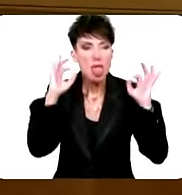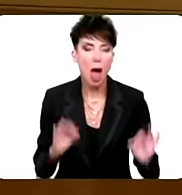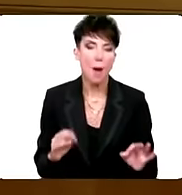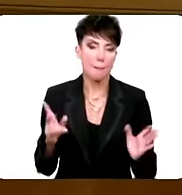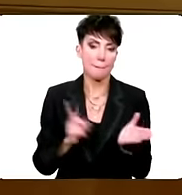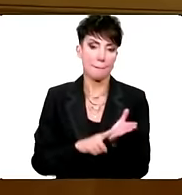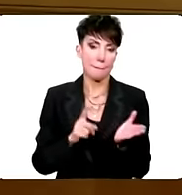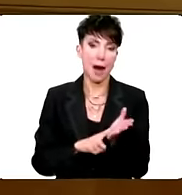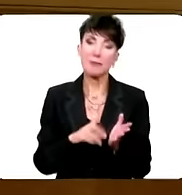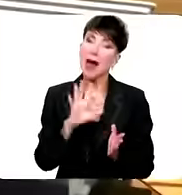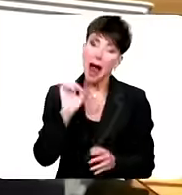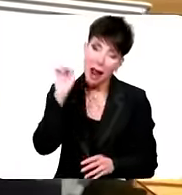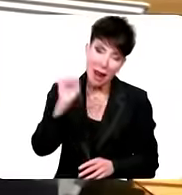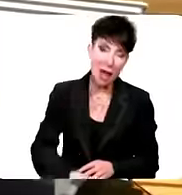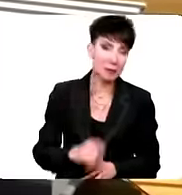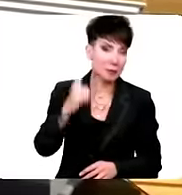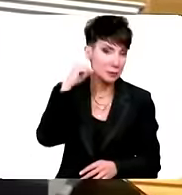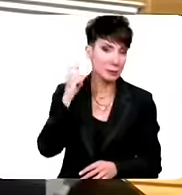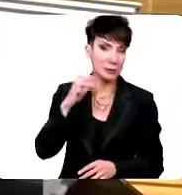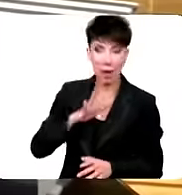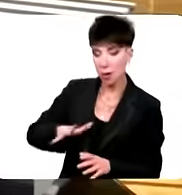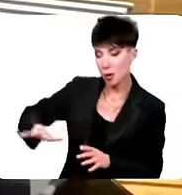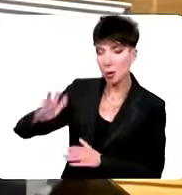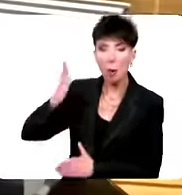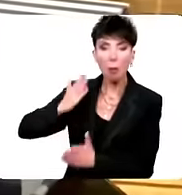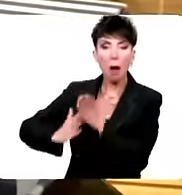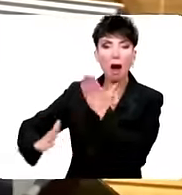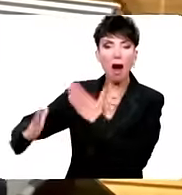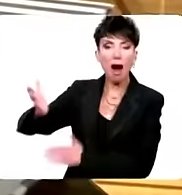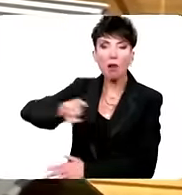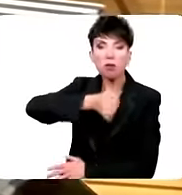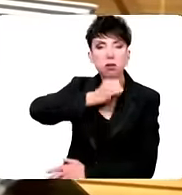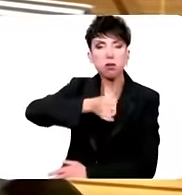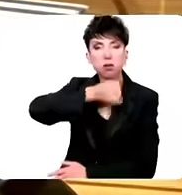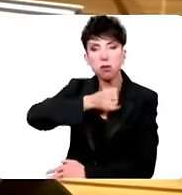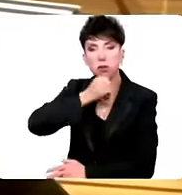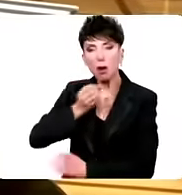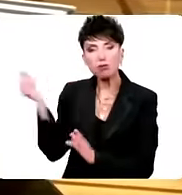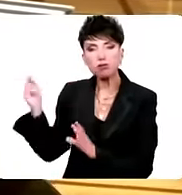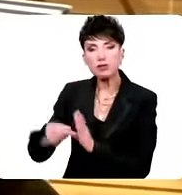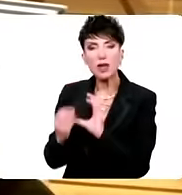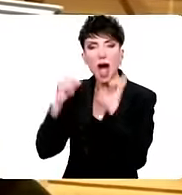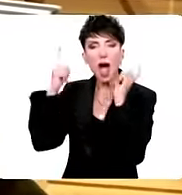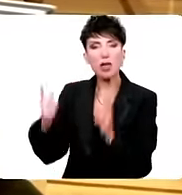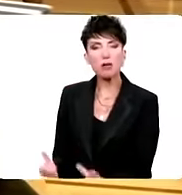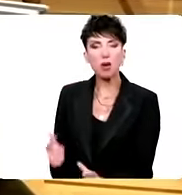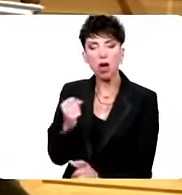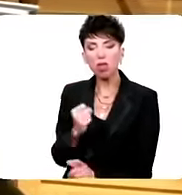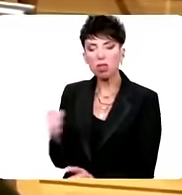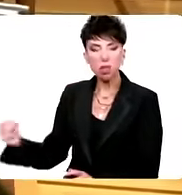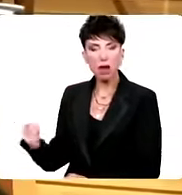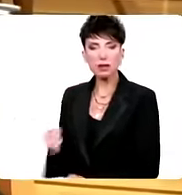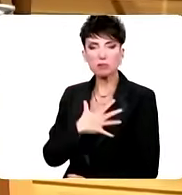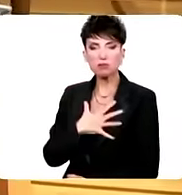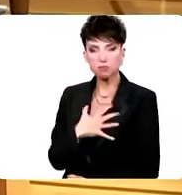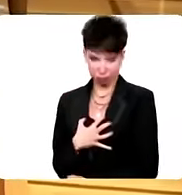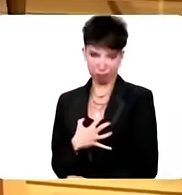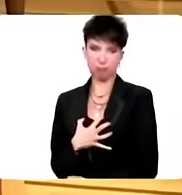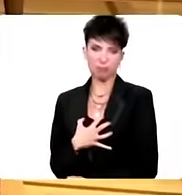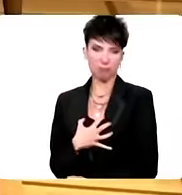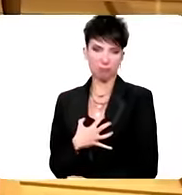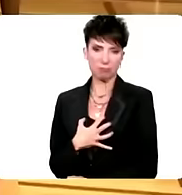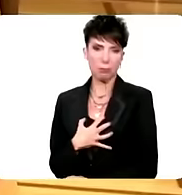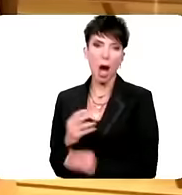στεναχωρέσαμε παραδοσιακούς ψηφόρους της Νέας Δημοκρατίας, κάποιοι οποίοι επέλεξαν σε αυτή την κάλπη, επειδή είναι και κοντά,